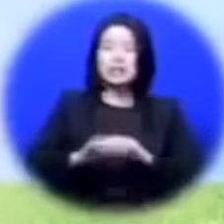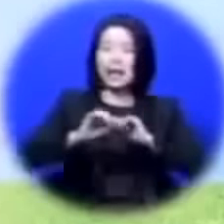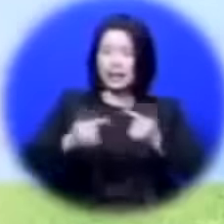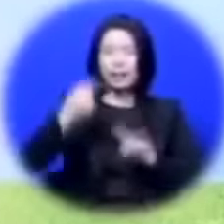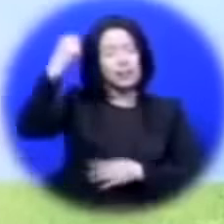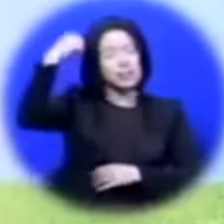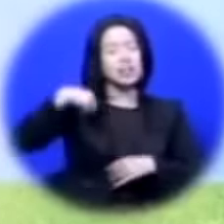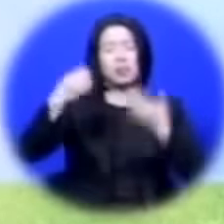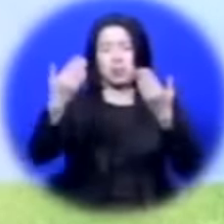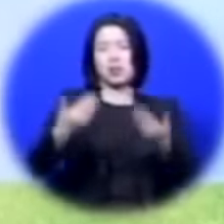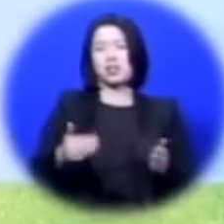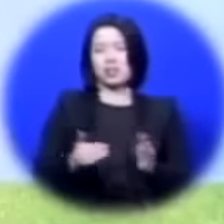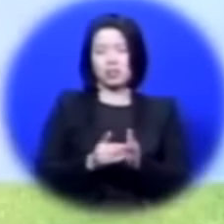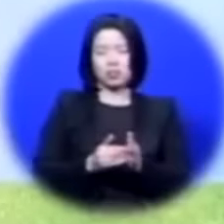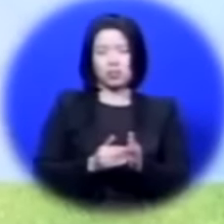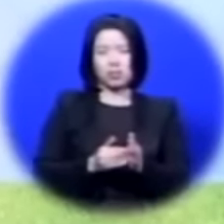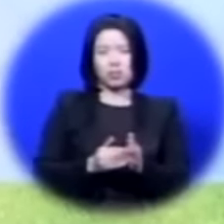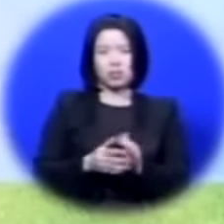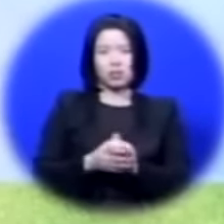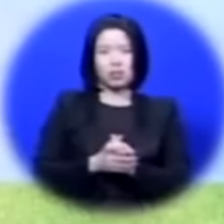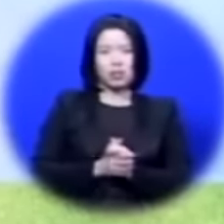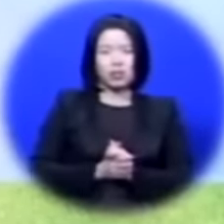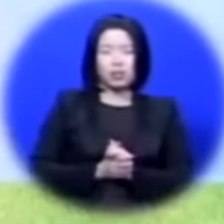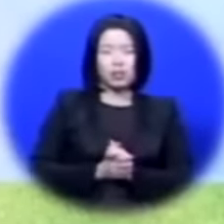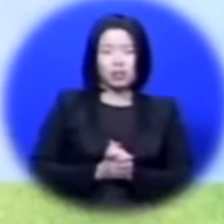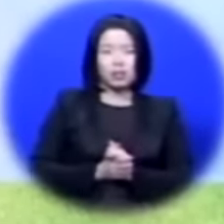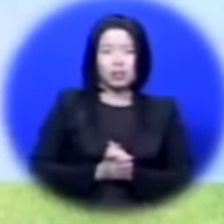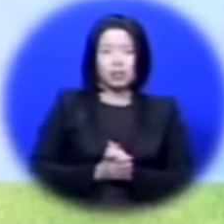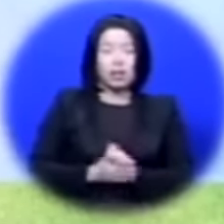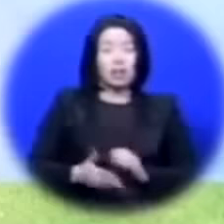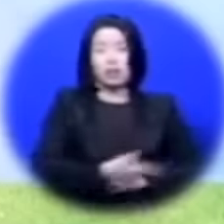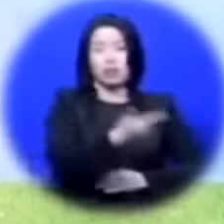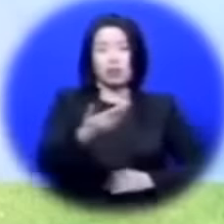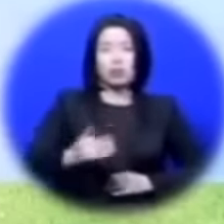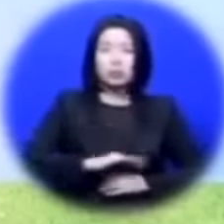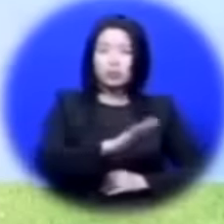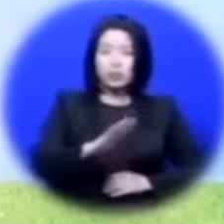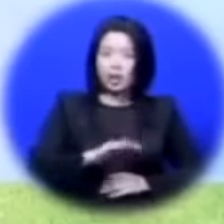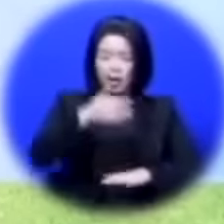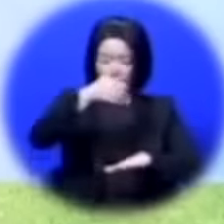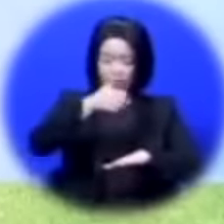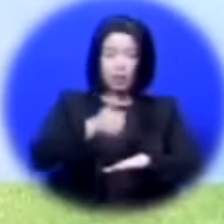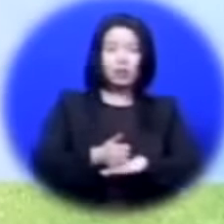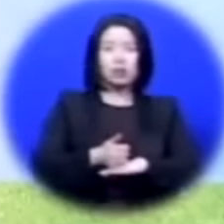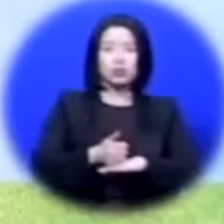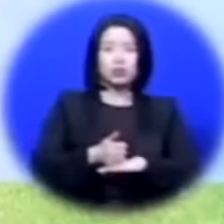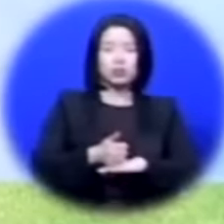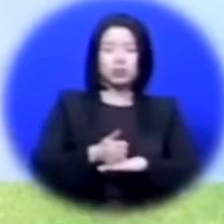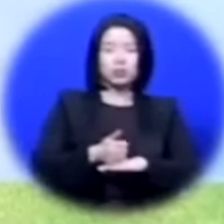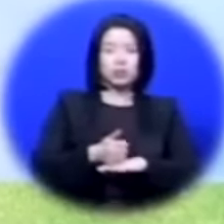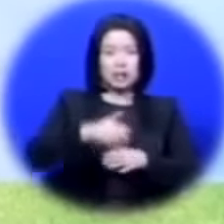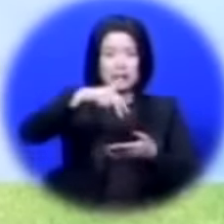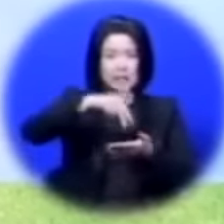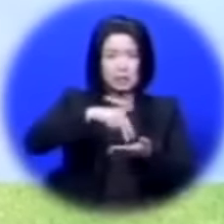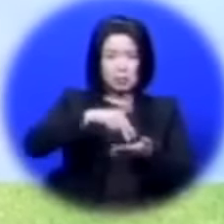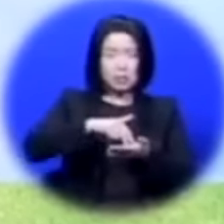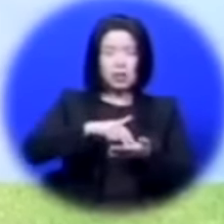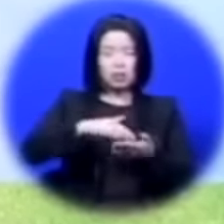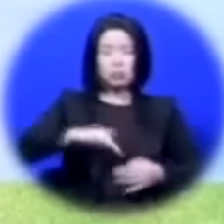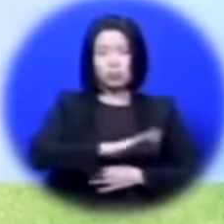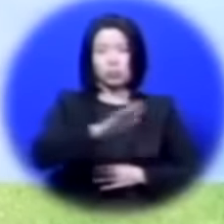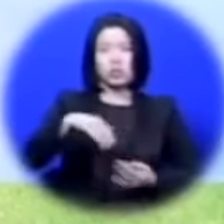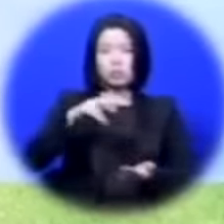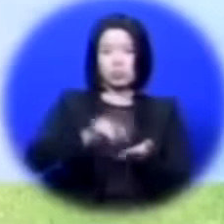느낌을 받은 겁니다 여러분 우리들이 결국은 처해져 있는 우리들의